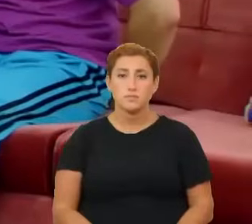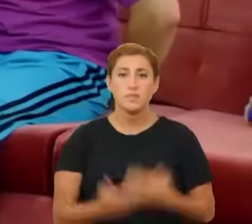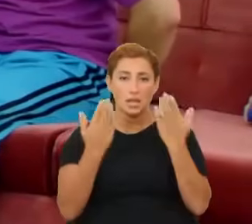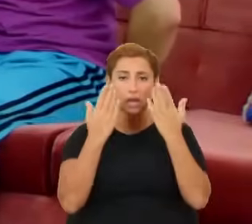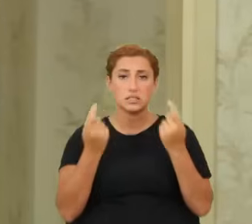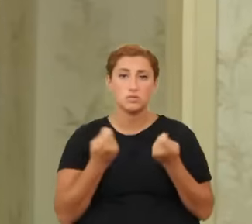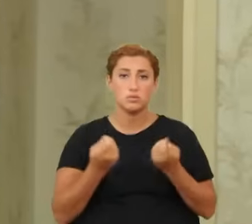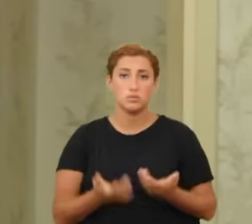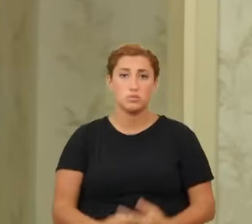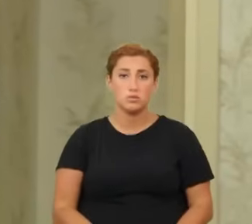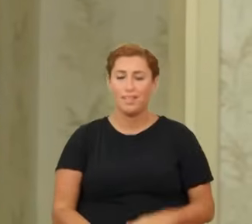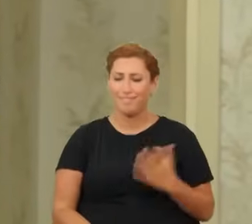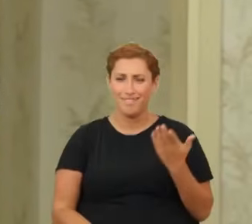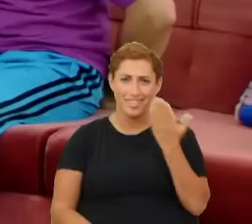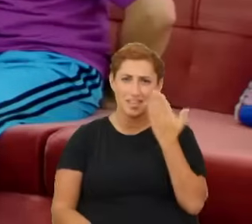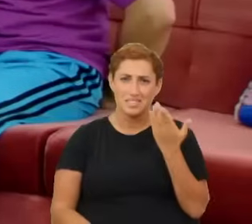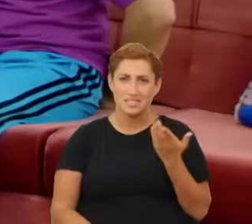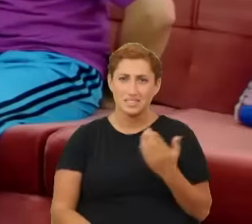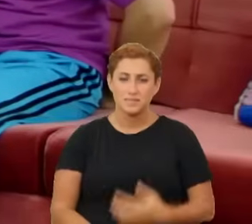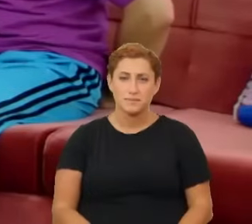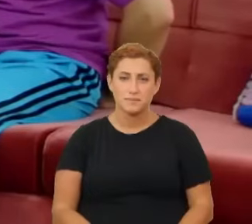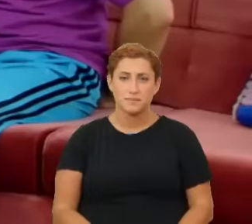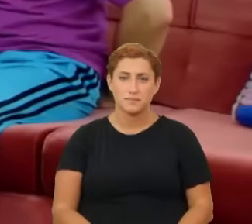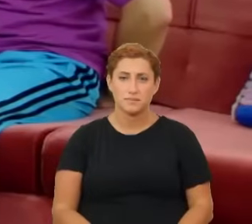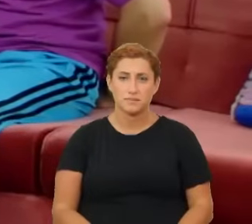Ders çalışıyoruz. Ne ders ya?